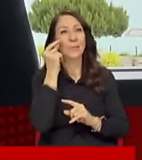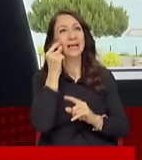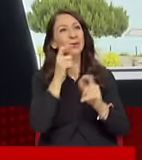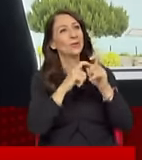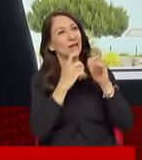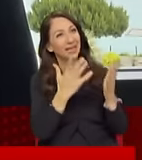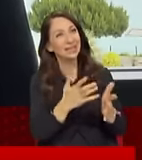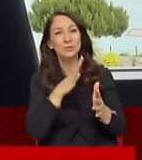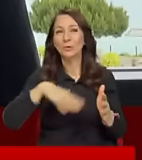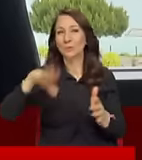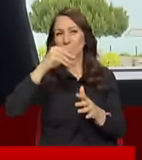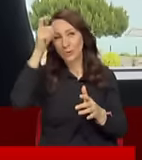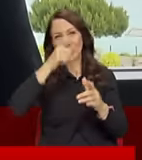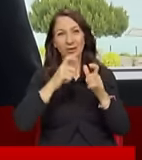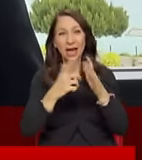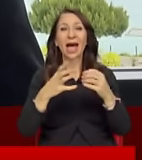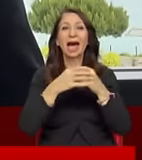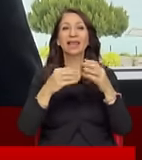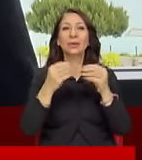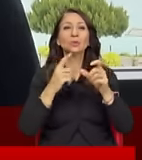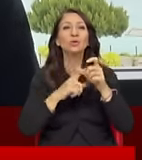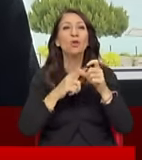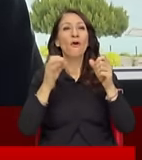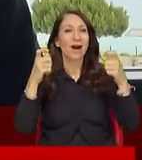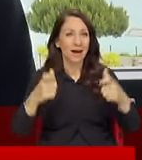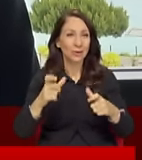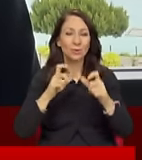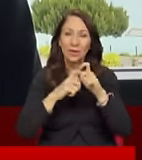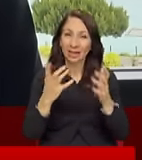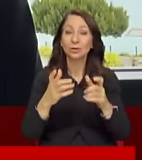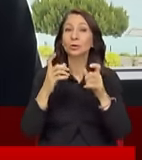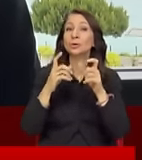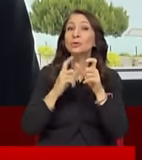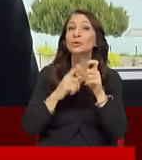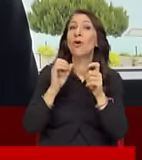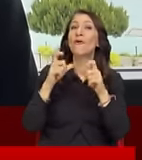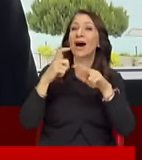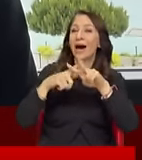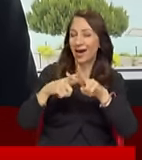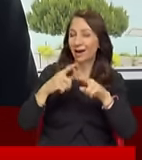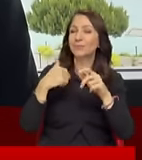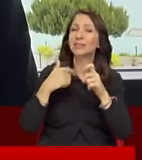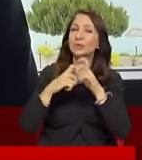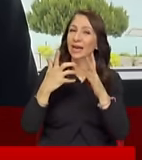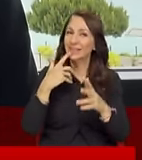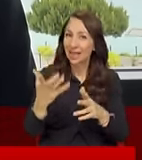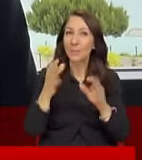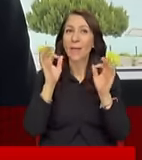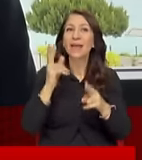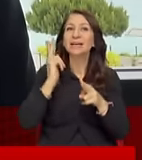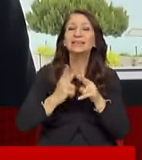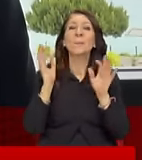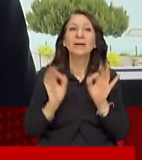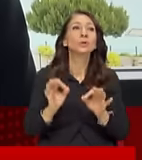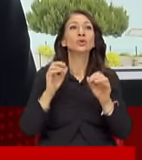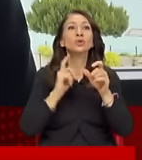de günaydın. Tüm Türkiye'ye günaydın. Adana'mıza, Çukurova'mıza günaydın. Çukurova'ya bizler de günaydınlarımızı iletelim. Hemen hızlı bir şekilde